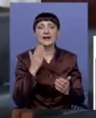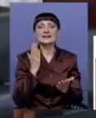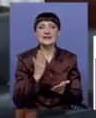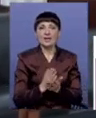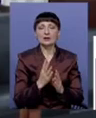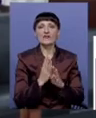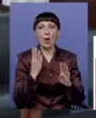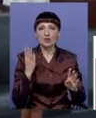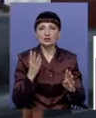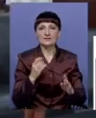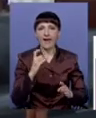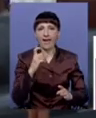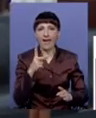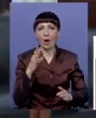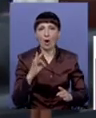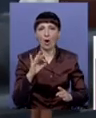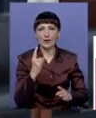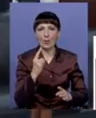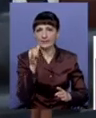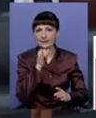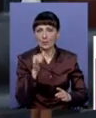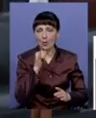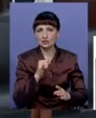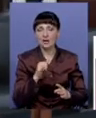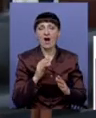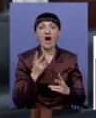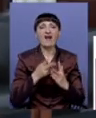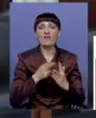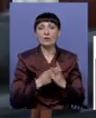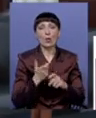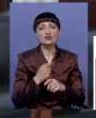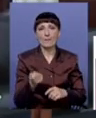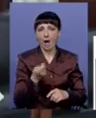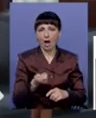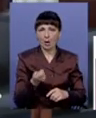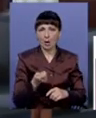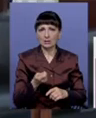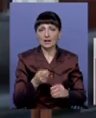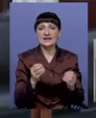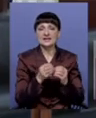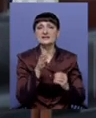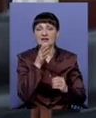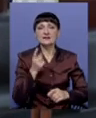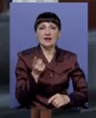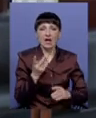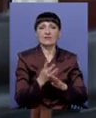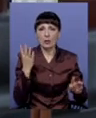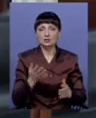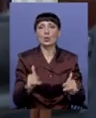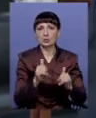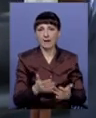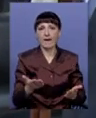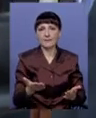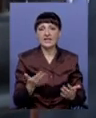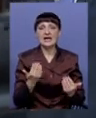в очереди на ЭКО. А выдается квот всего 34-35 квот в год. То есть 10 лет нужно как минимум стоять. И вот сейчас,